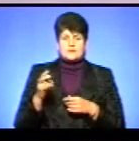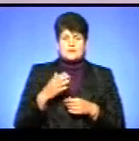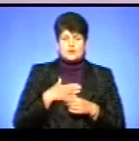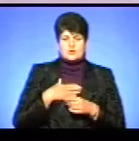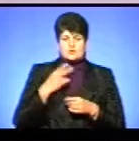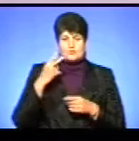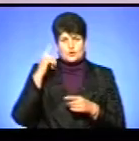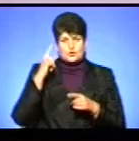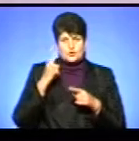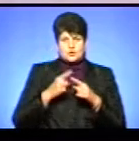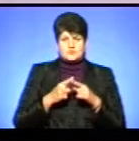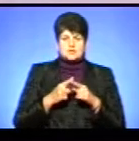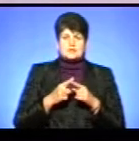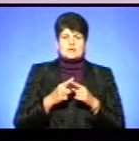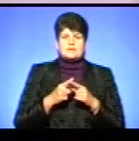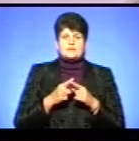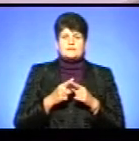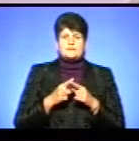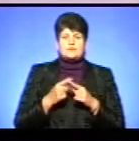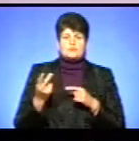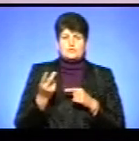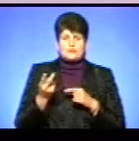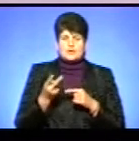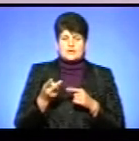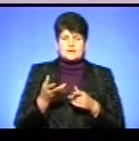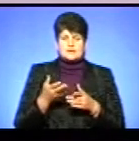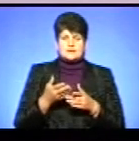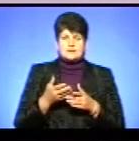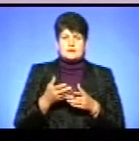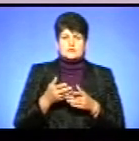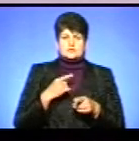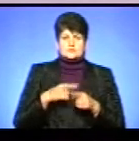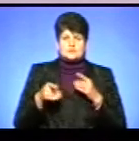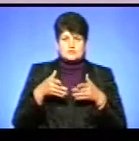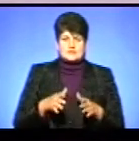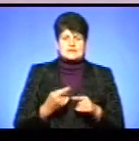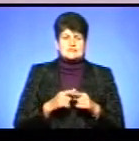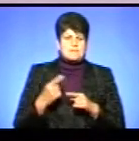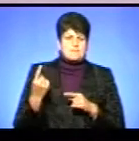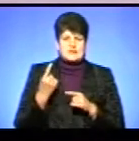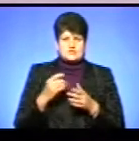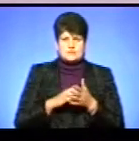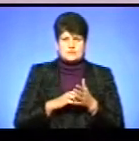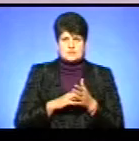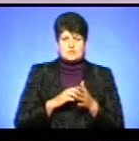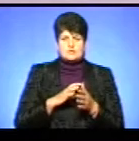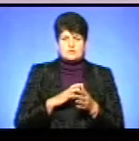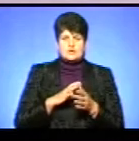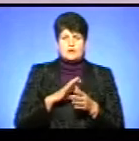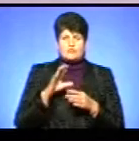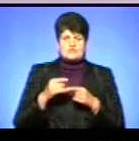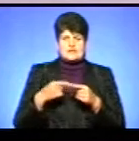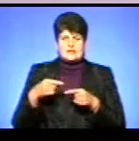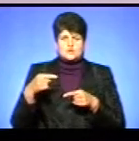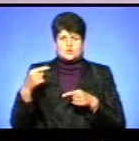хлопчики двійнятка глибоко недоношені. Це їхня перша причина пішла, яка була у всіх наступних